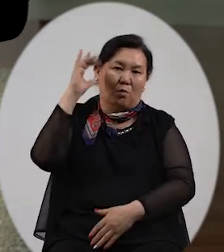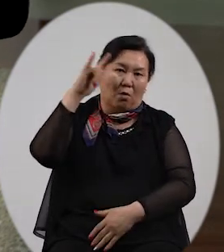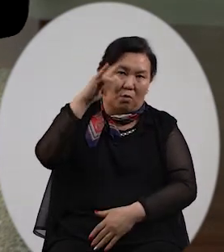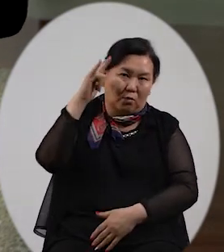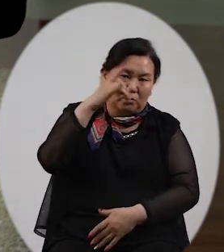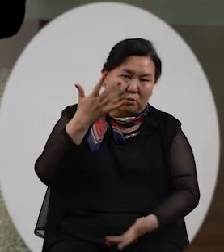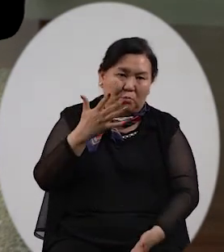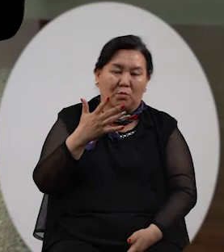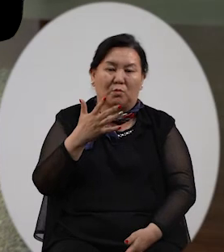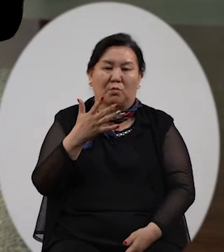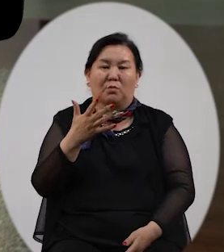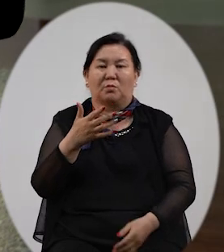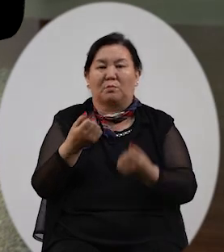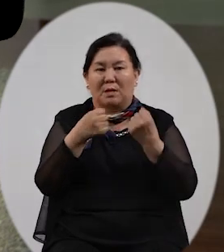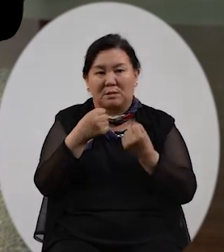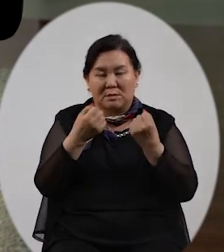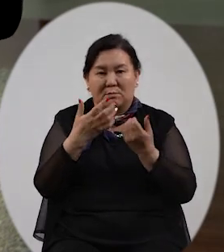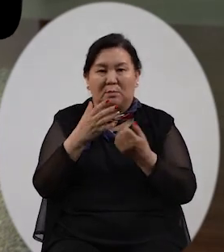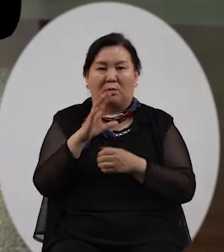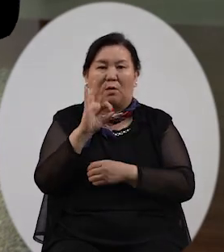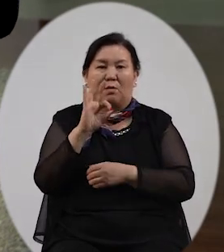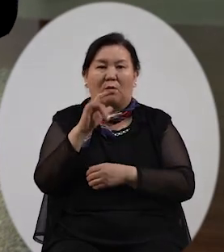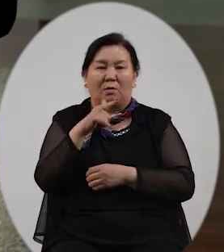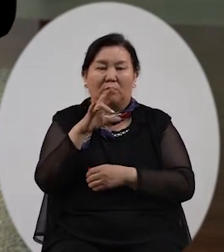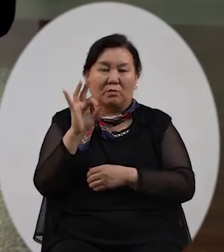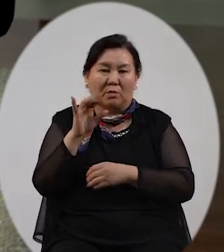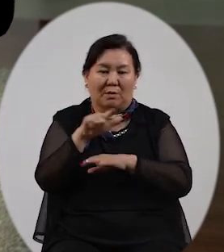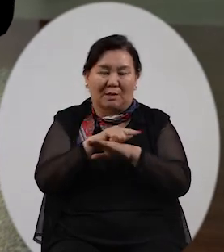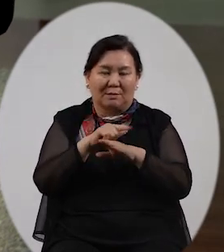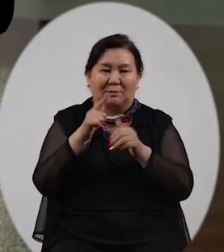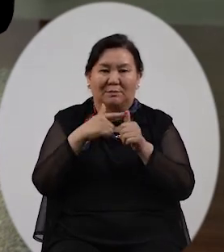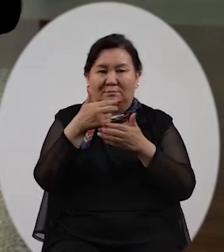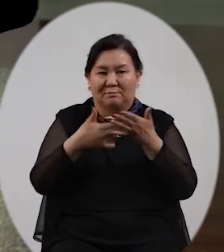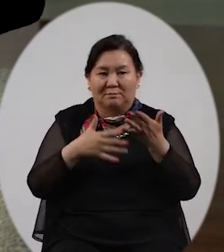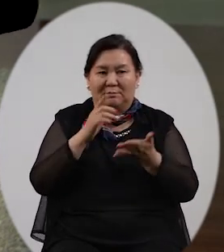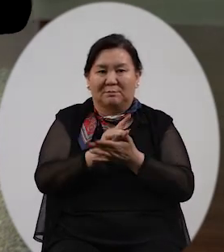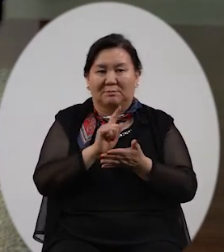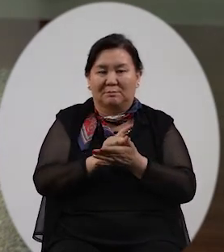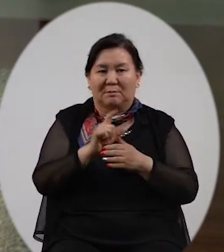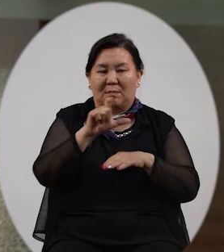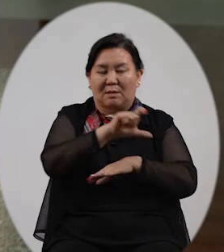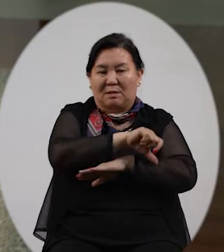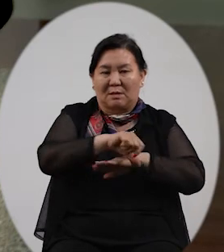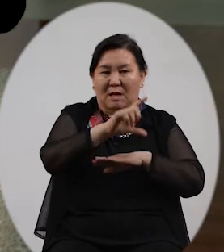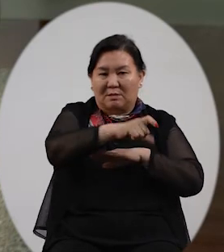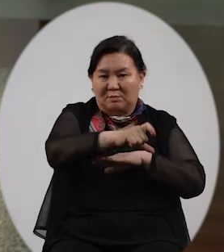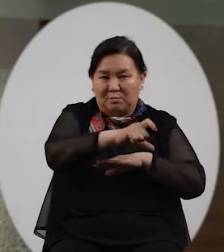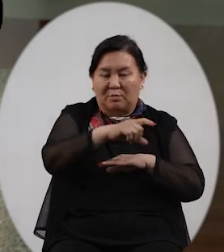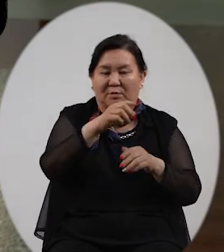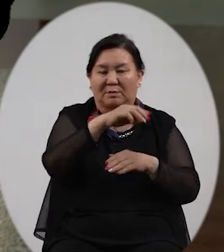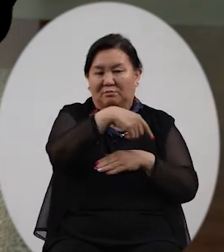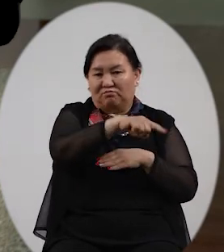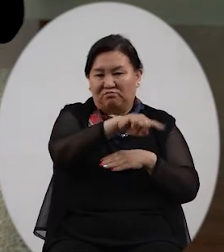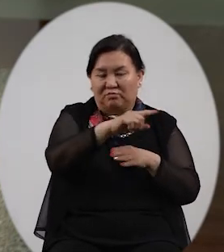болон одоо ачаа хүргэж өгөхөөр төлөвлөсөн огноо газар бол орж ирнэ. Тэгэхээр бид нар бол экспортлогчийн талаас